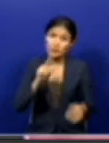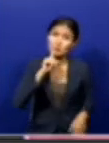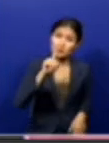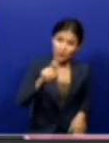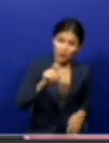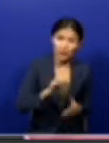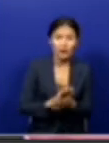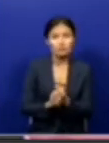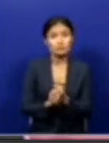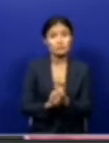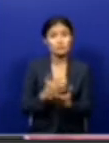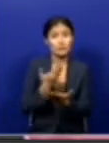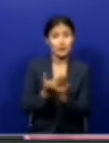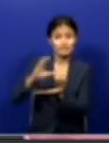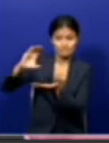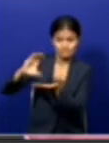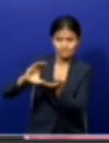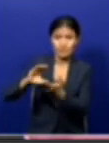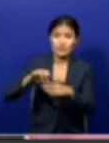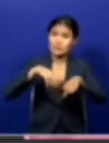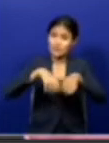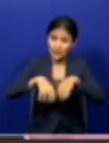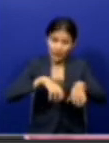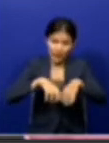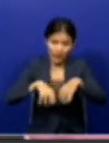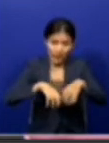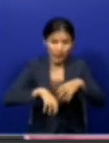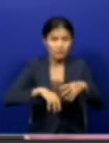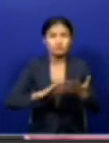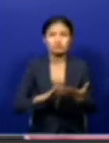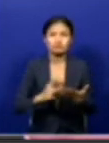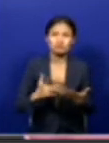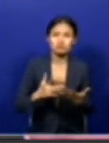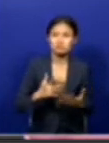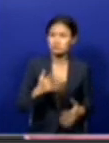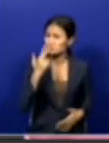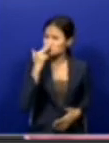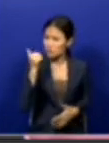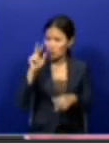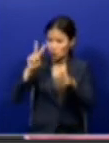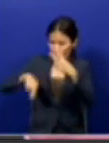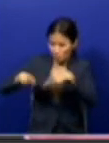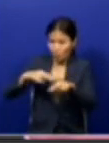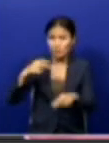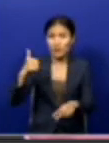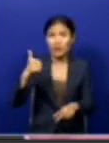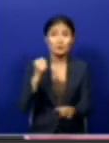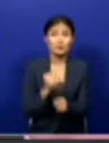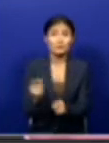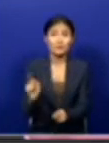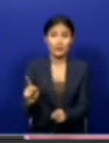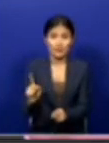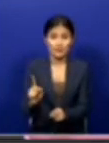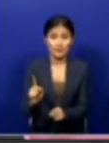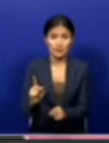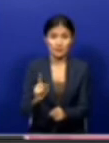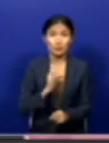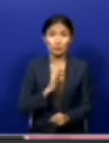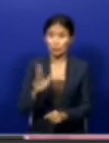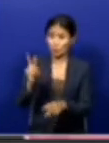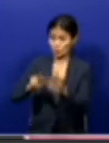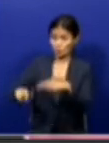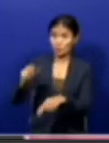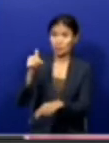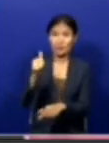จะใช้เม็ดเงินเนี่ยให้เกิดความโปร่งใสและมีประสิทธิภาพสูงสุดที่คือคำถามแรกนะครับแล้วคำถามที่สองนะ